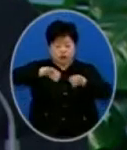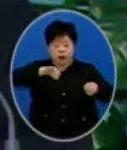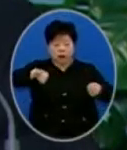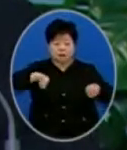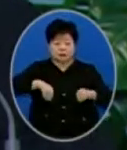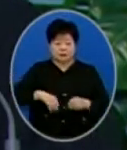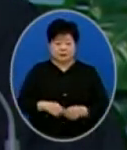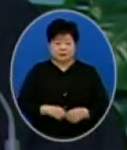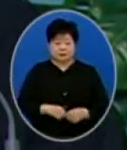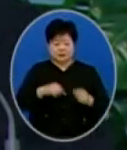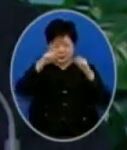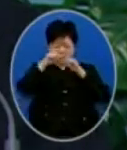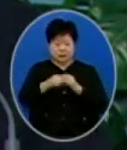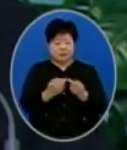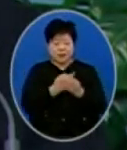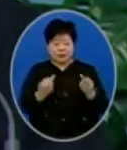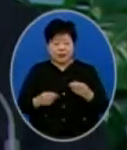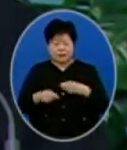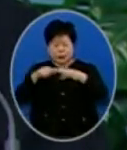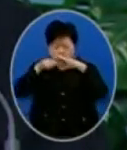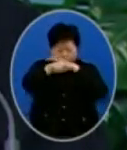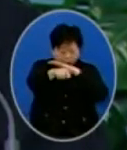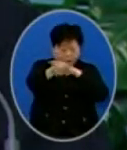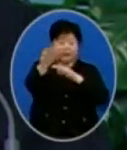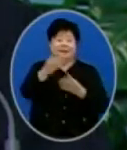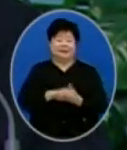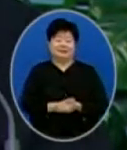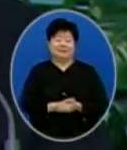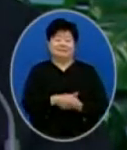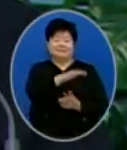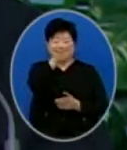그 절망의 산을 통과하게 되는데 우리가